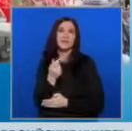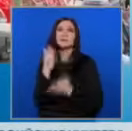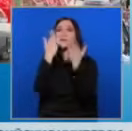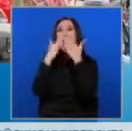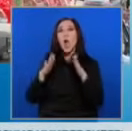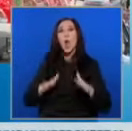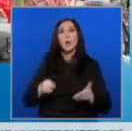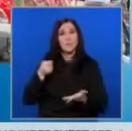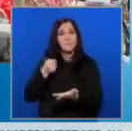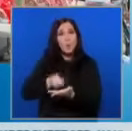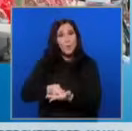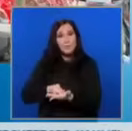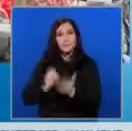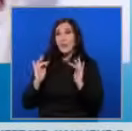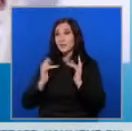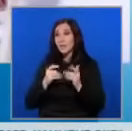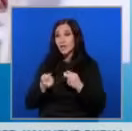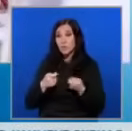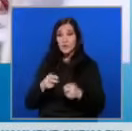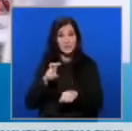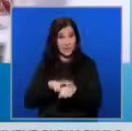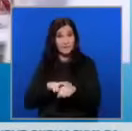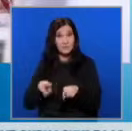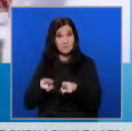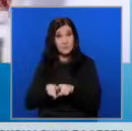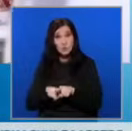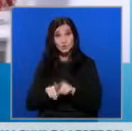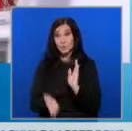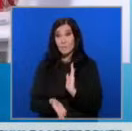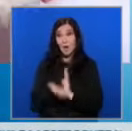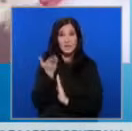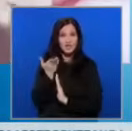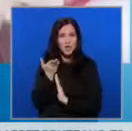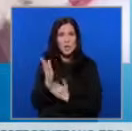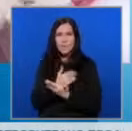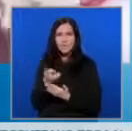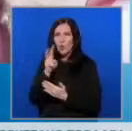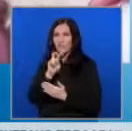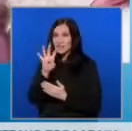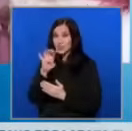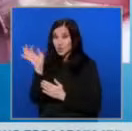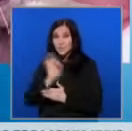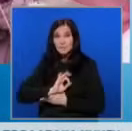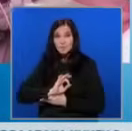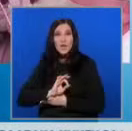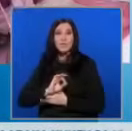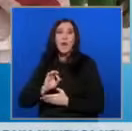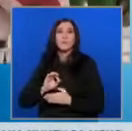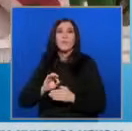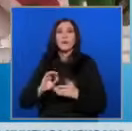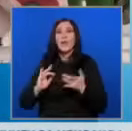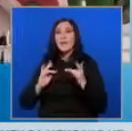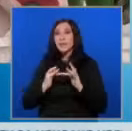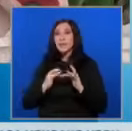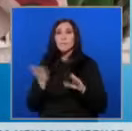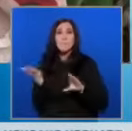коледни покупки. Онлайн търговията през декември също бележи ръст между 20 и 40%. Дигиталните